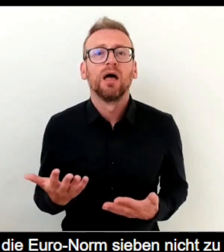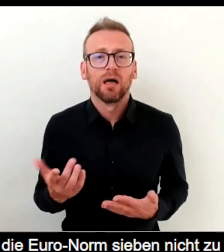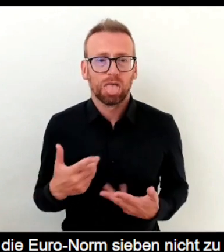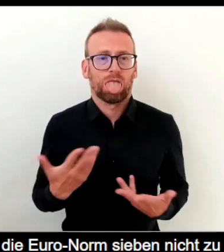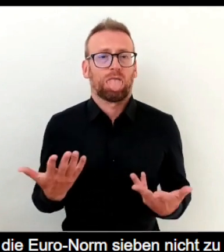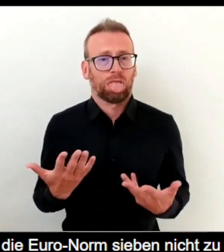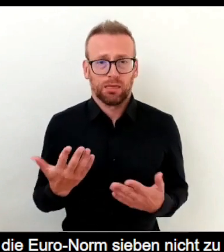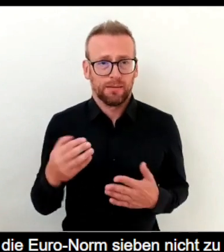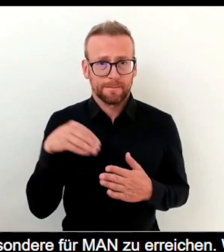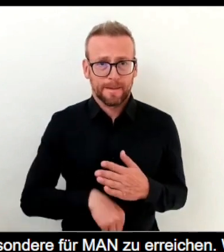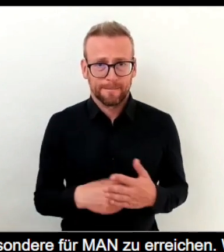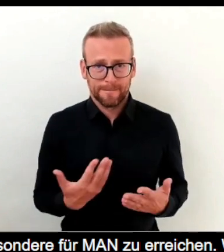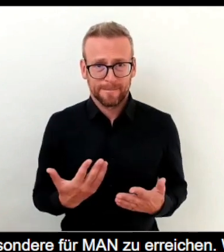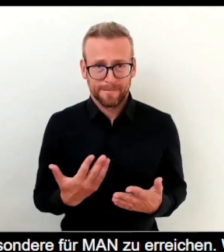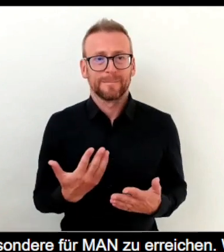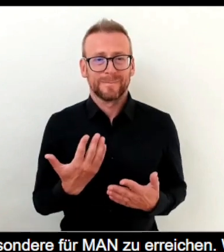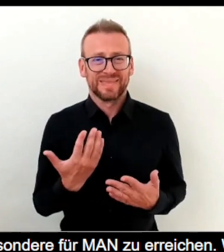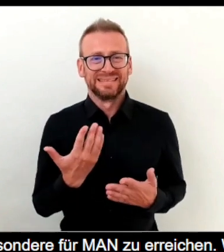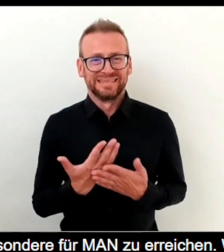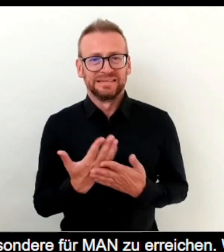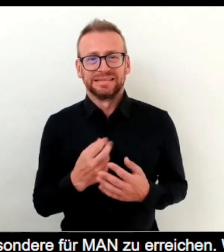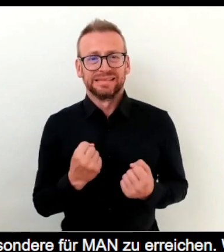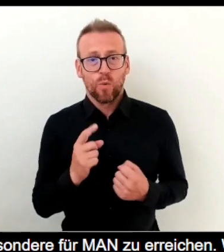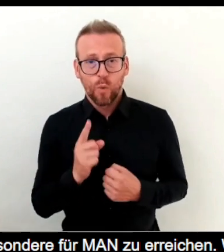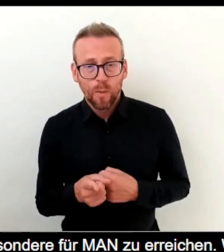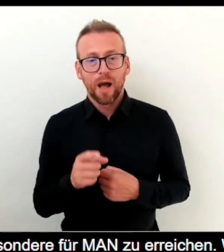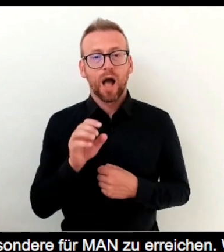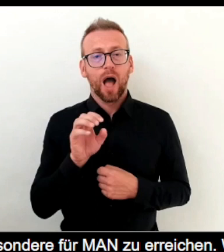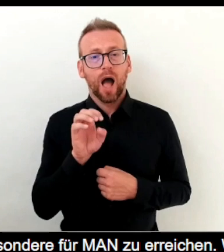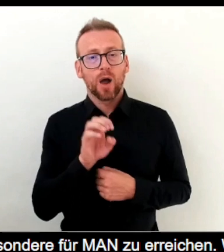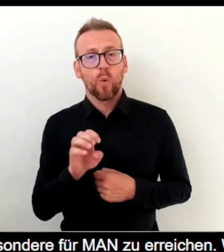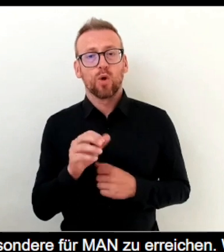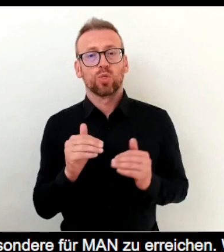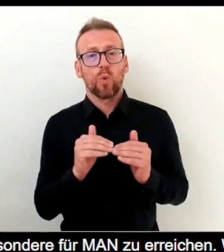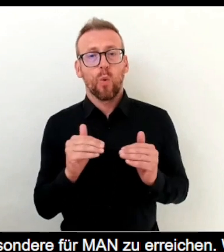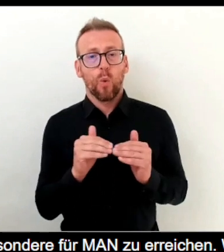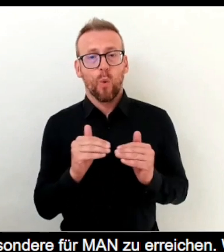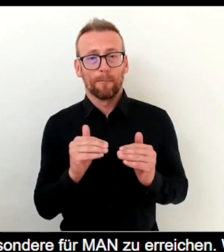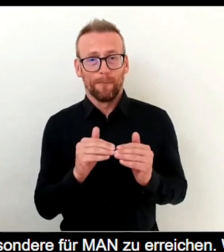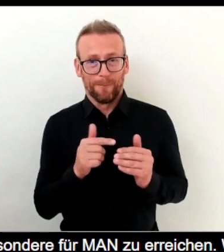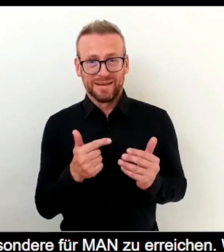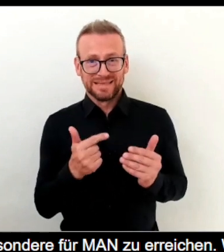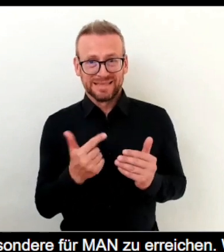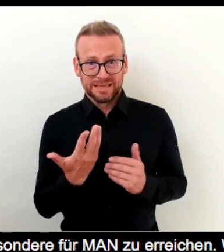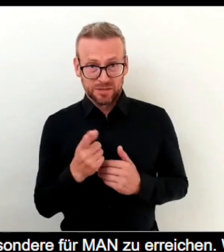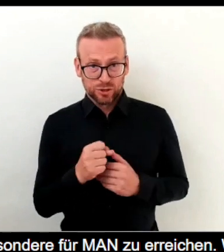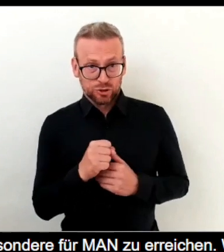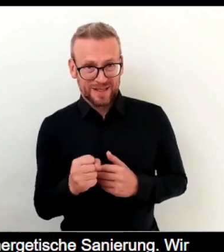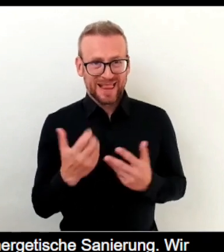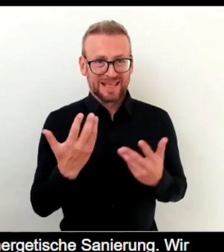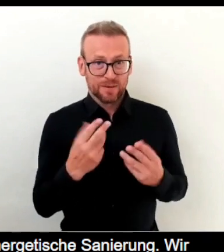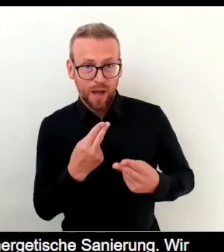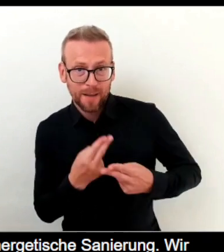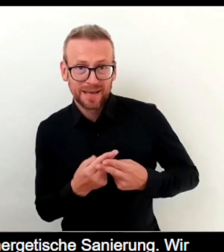Die Europäische Union ging da weiter übrigens bislang schon als Deutschland. Flächen nicht stilllegen, sondern nutzen. Warum? Weil wir Ernährungssouveränität brauchen.